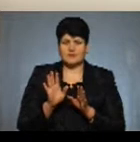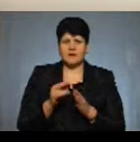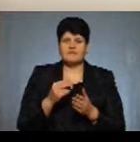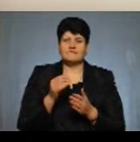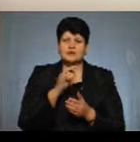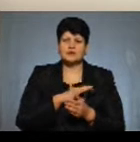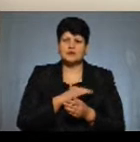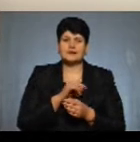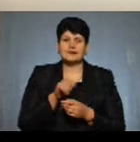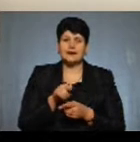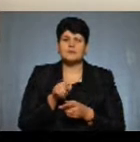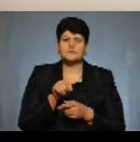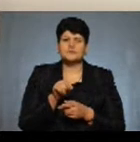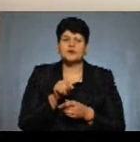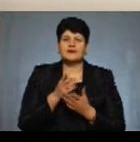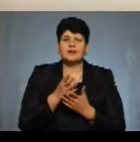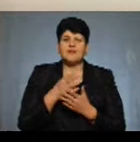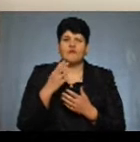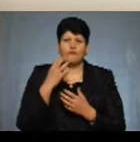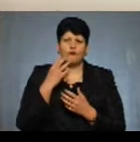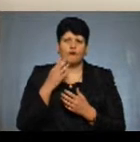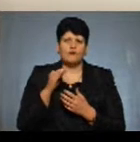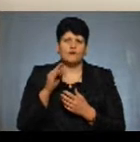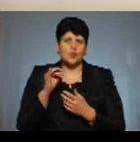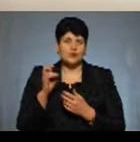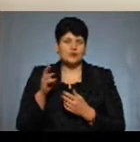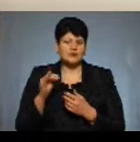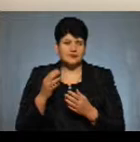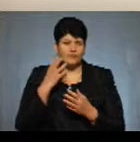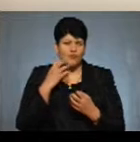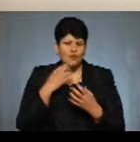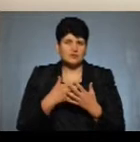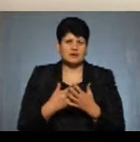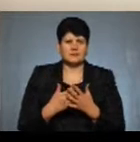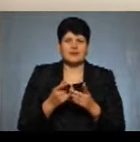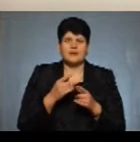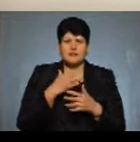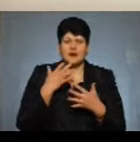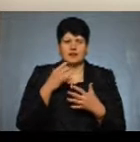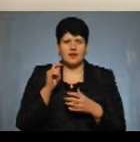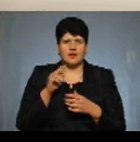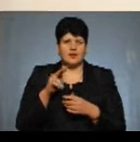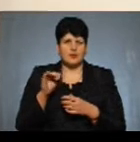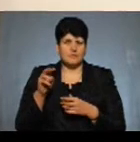таки використовувати там, де його є, фрукти, можливо, де його дійсно надзвичайно